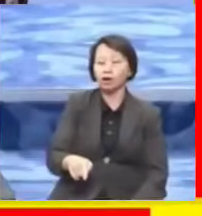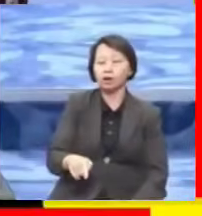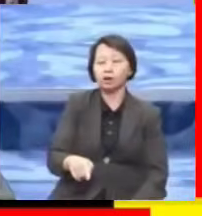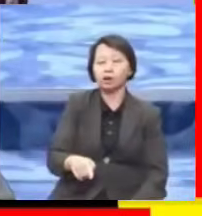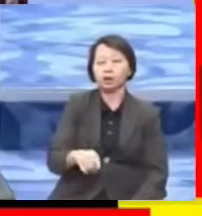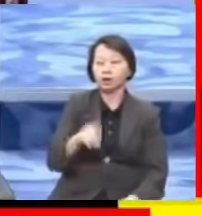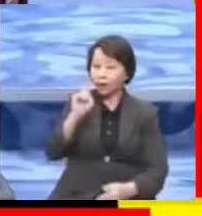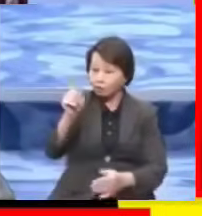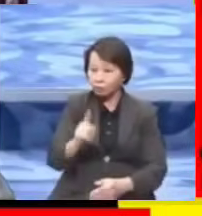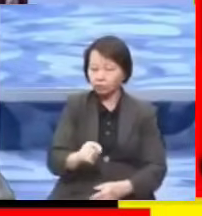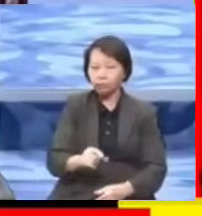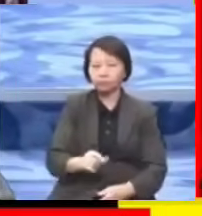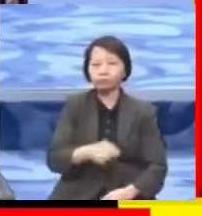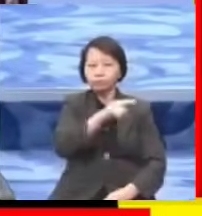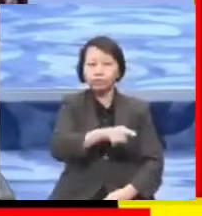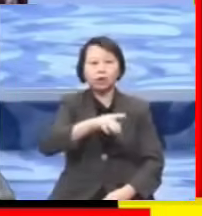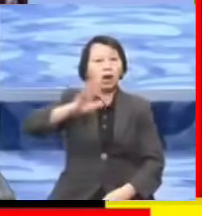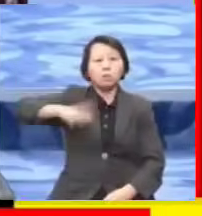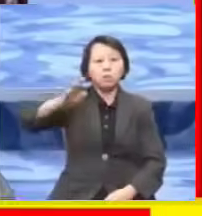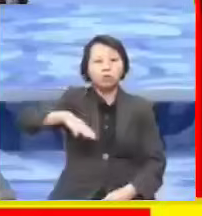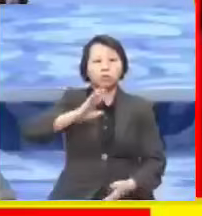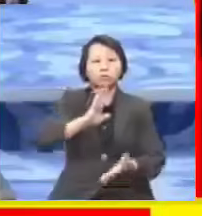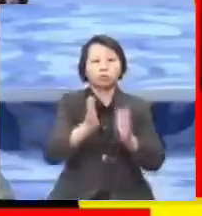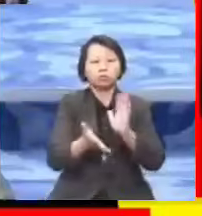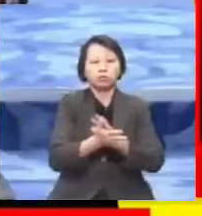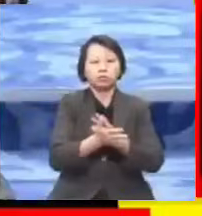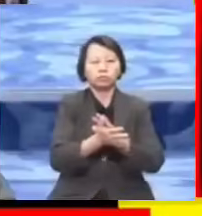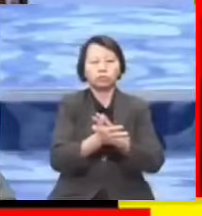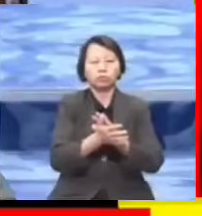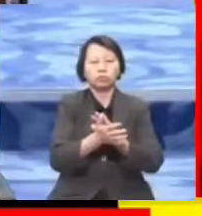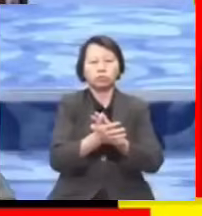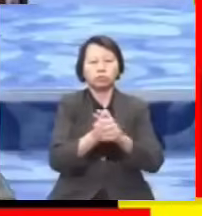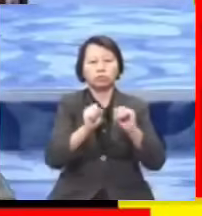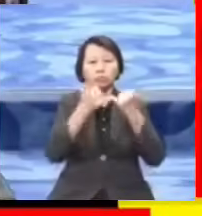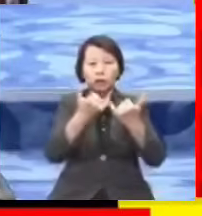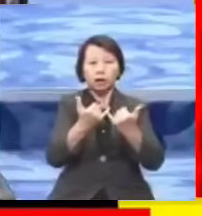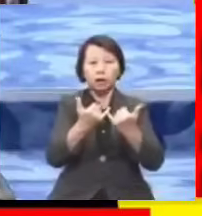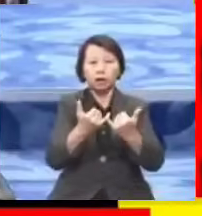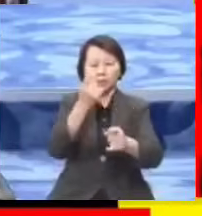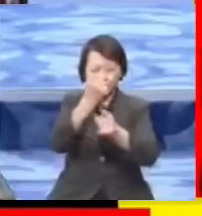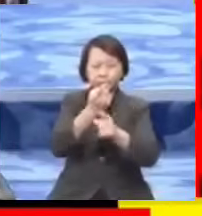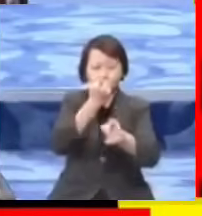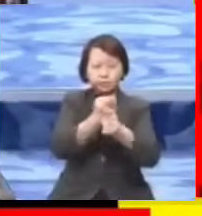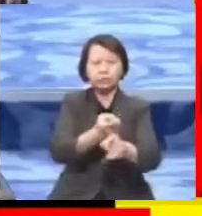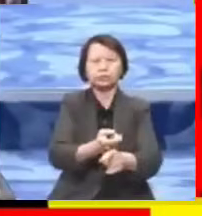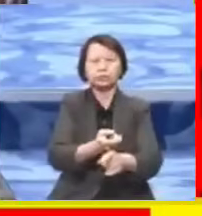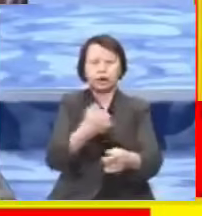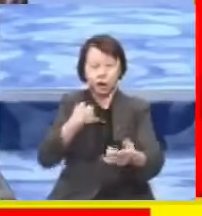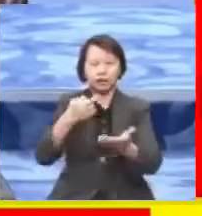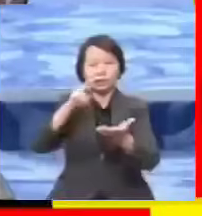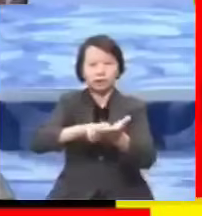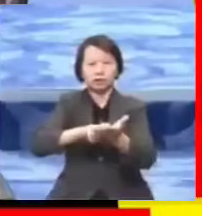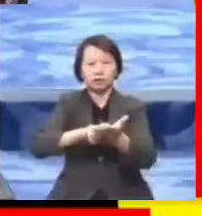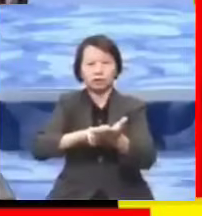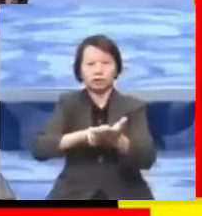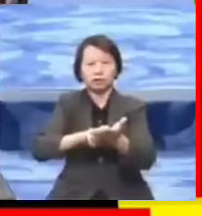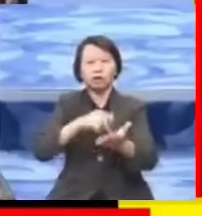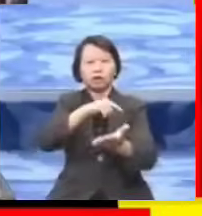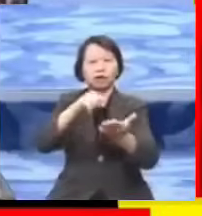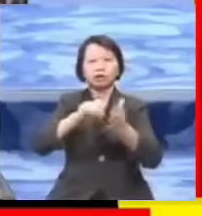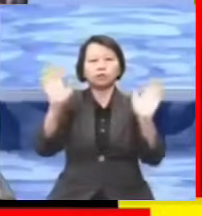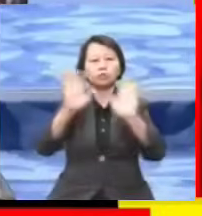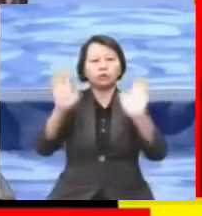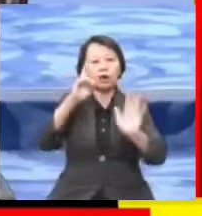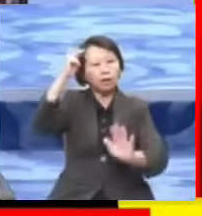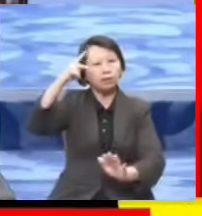Semasa itu Farhash belum menjadi anggota syarikat tersebut. Tak apa. Ya, ada ini betul-betul. Ada rekod. Saya ini bukan soal